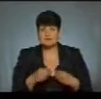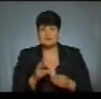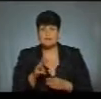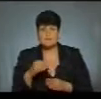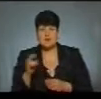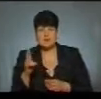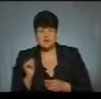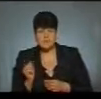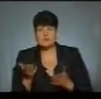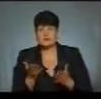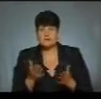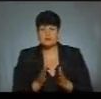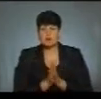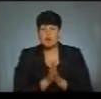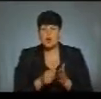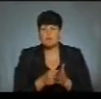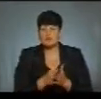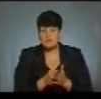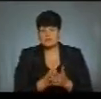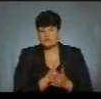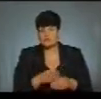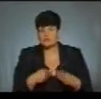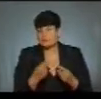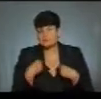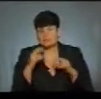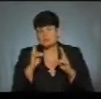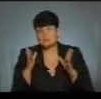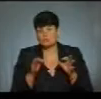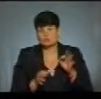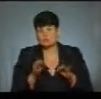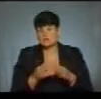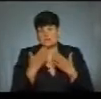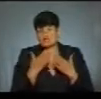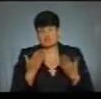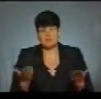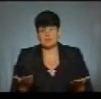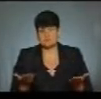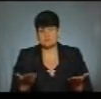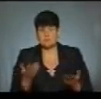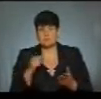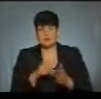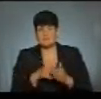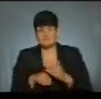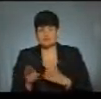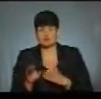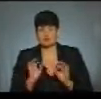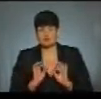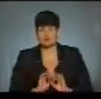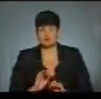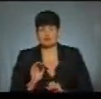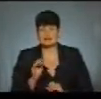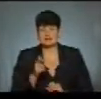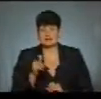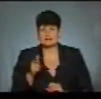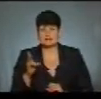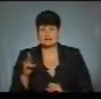Які клопотання він думає подавати, нам ще невідомо, бо суддя не зачитав. При виході із прокуратури Галина Гнатишина зустріла